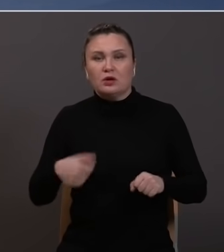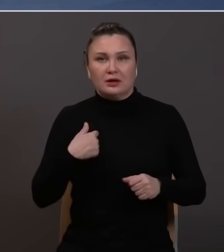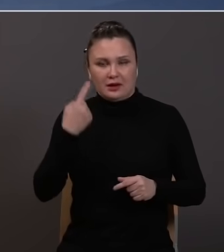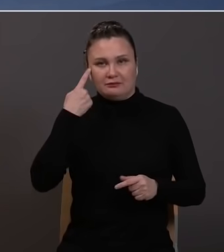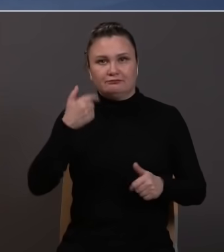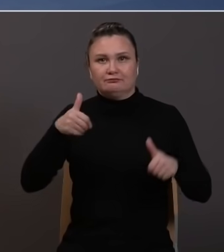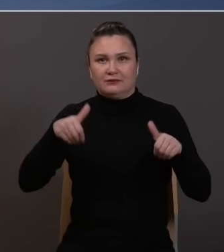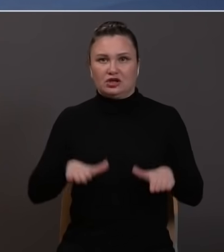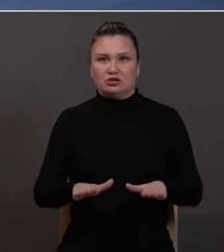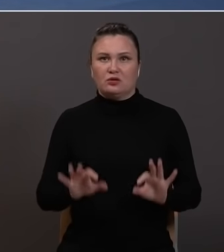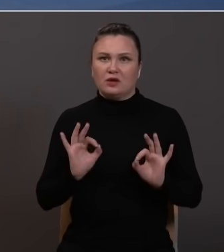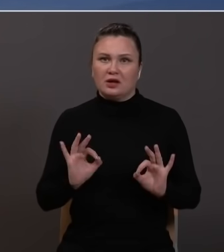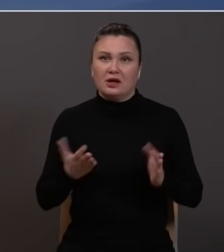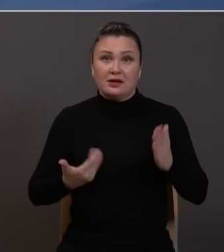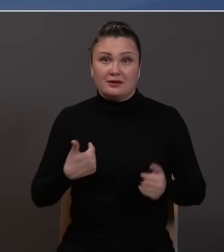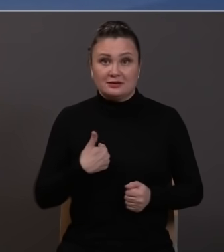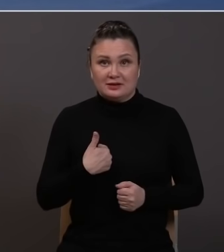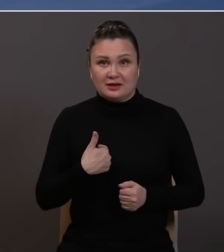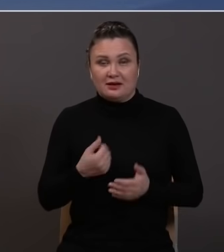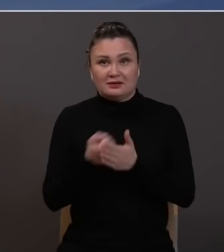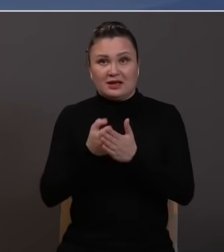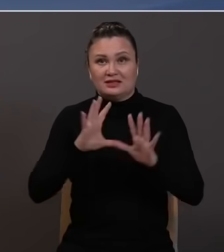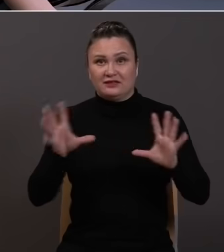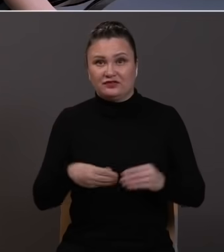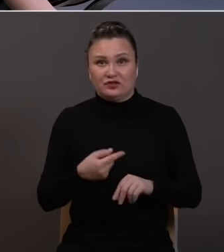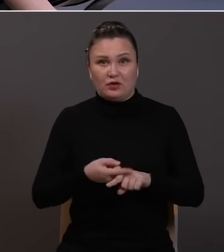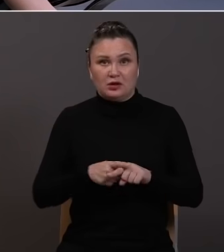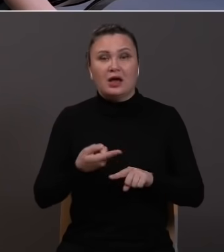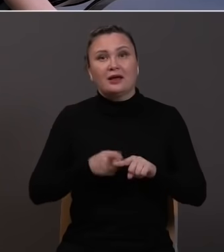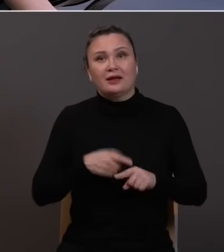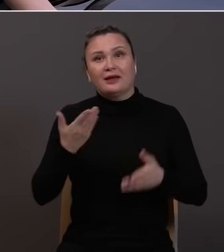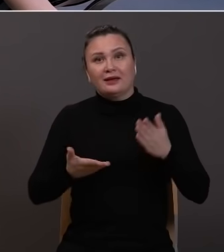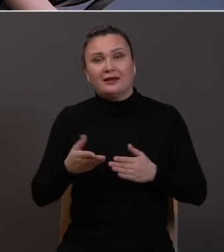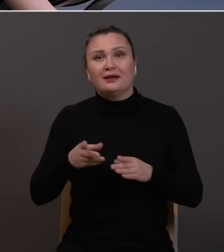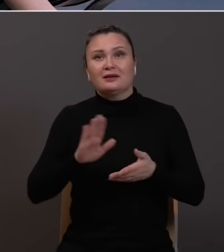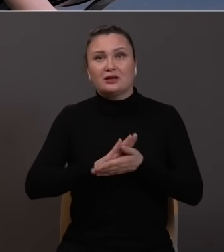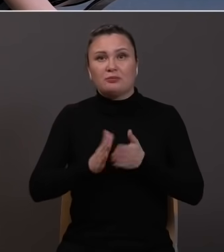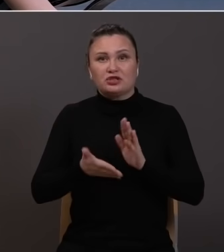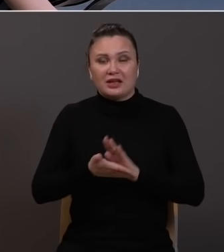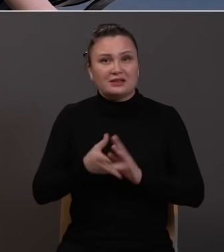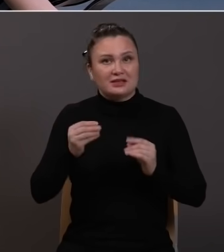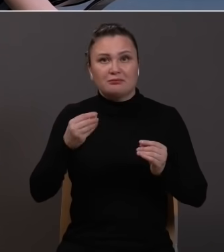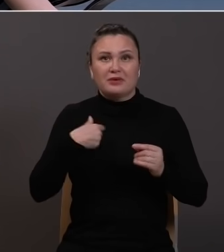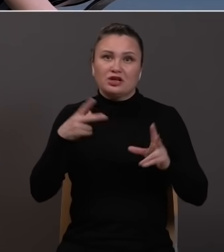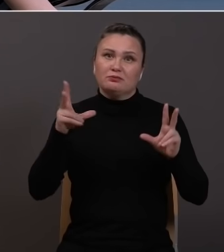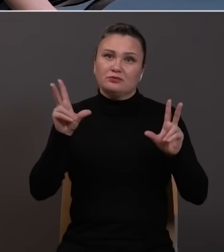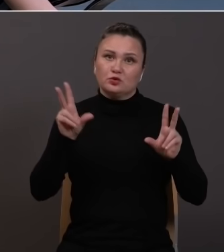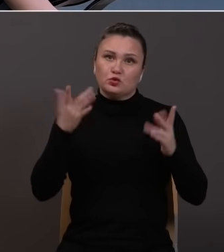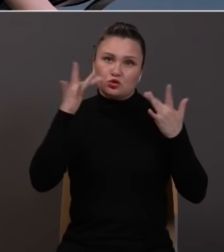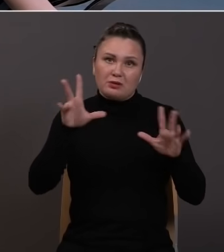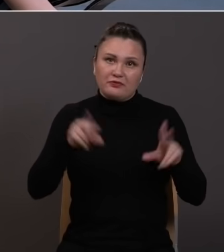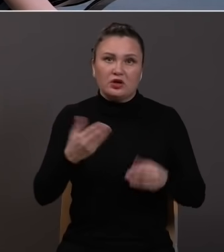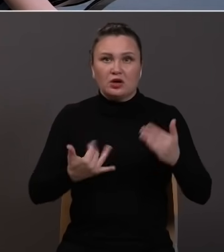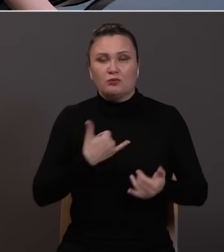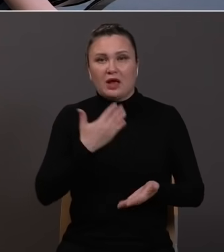решил: окей, если я достиг всего этого, то это либо истечение обстоятельств, мне случайно повезло, либо я обладаю